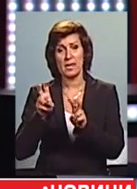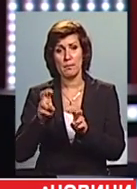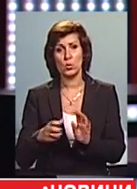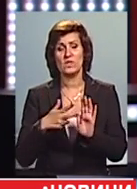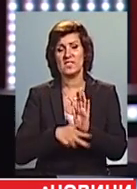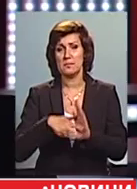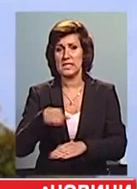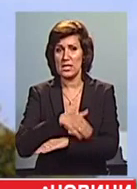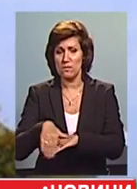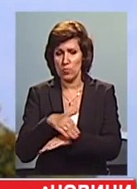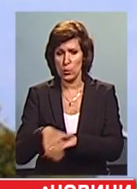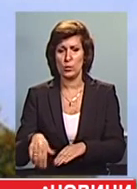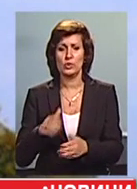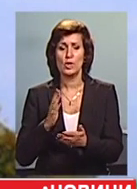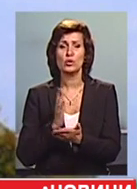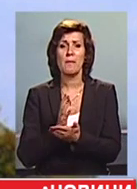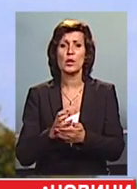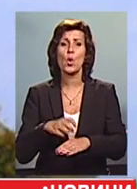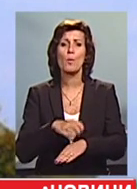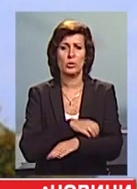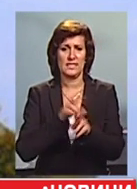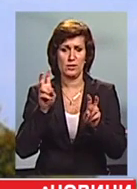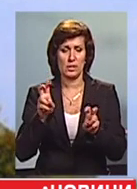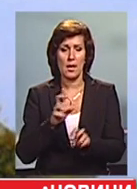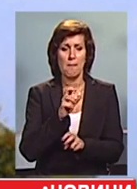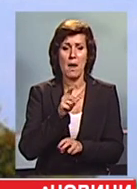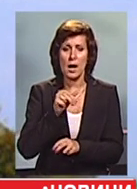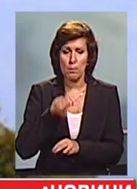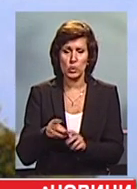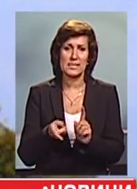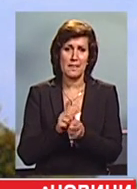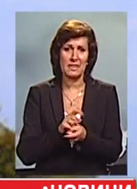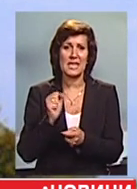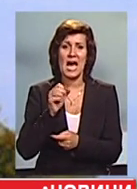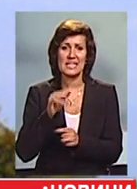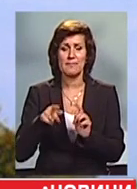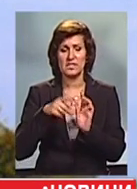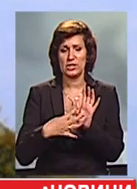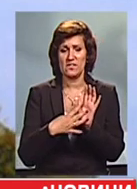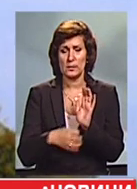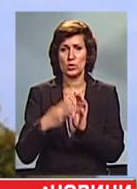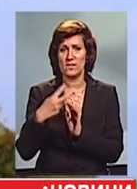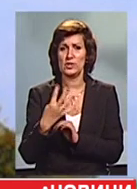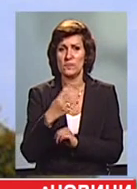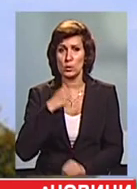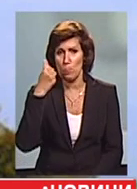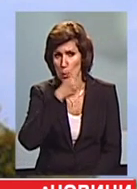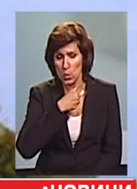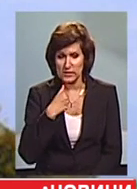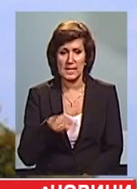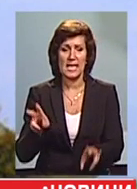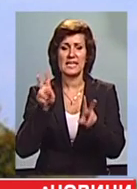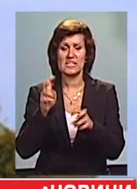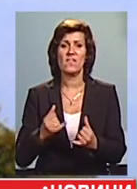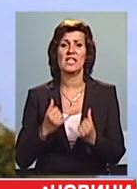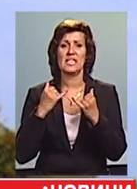як 80 вулиць, що мають комуністичні назви. Бахмут замінили на Артемівськ у 1924 році,